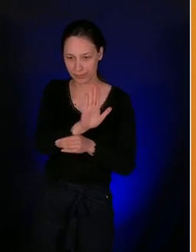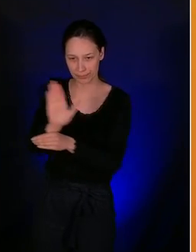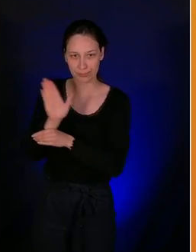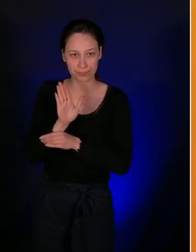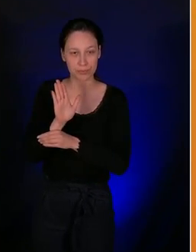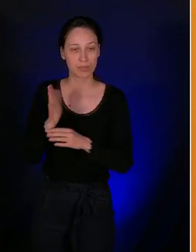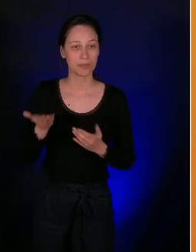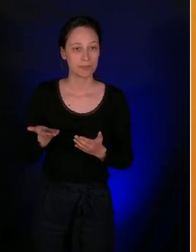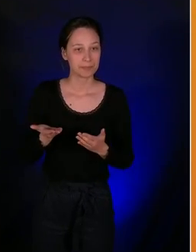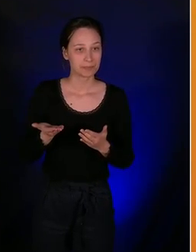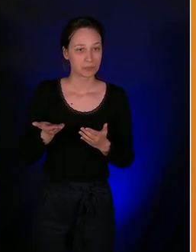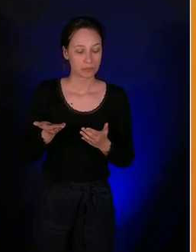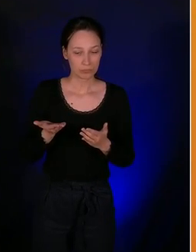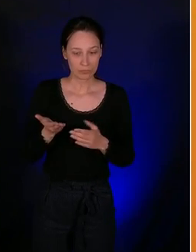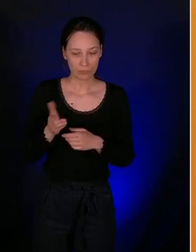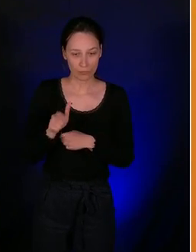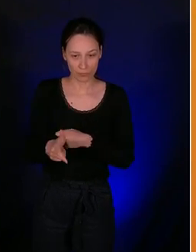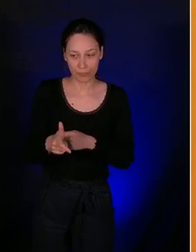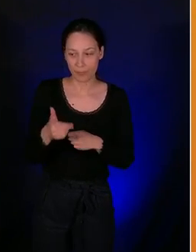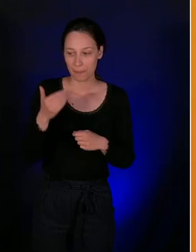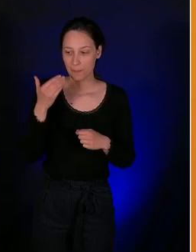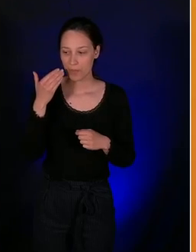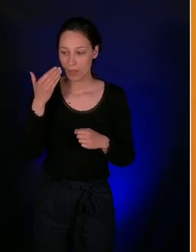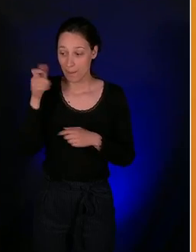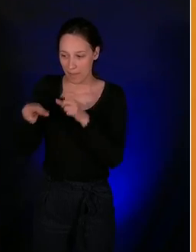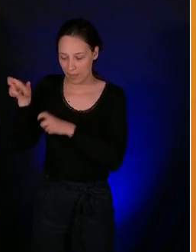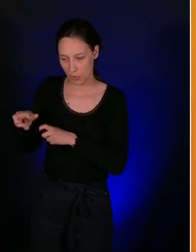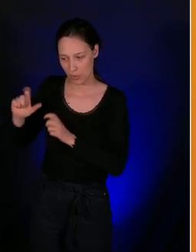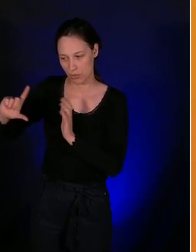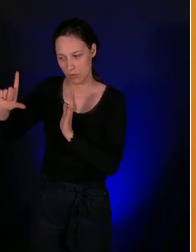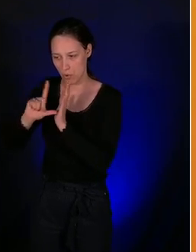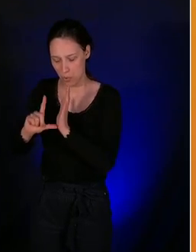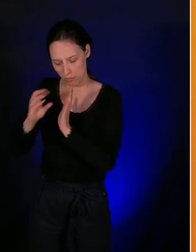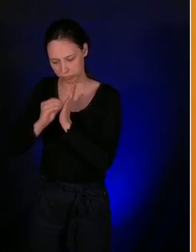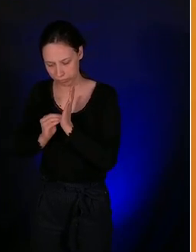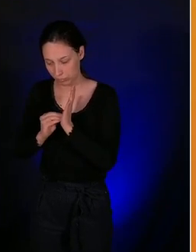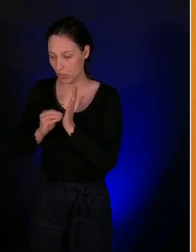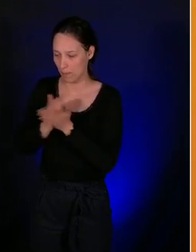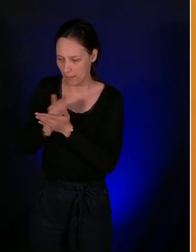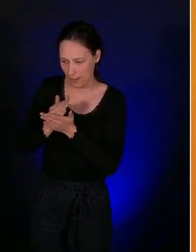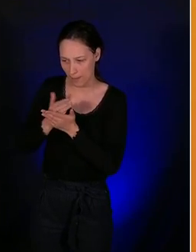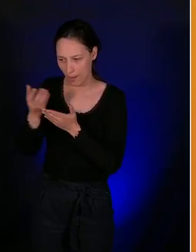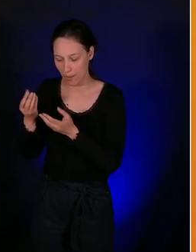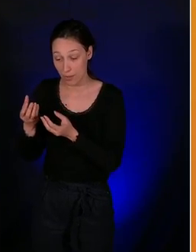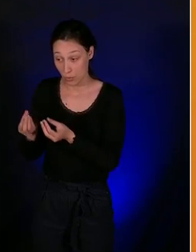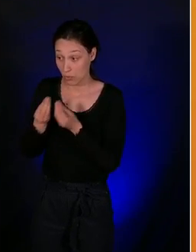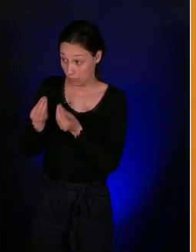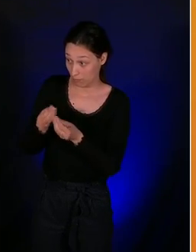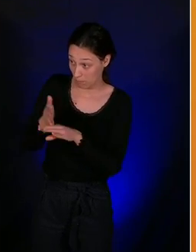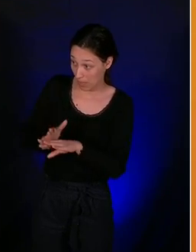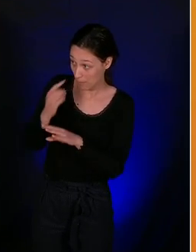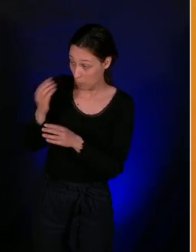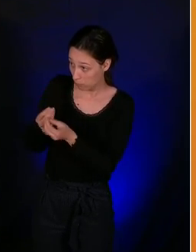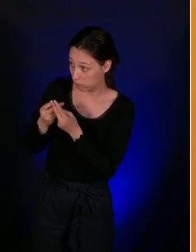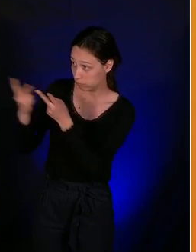qui étaient chargés de rédiger et de légiférer sur cette loi a été rédigé et transmis en amont. Ainsi, le